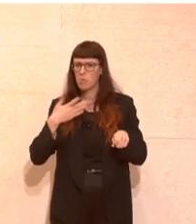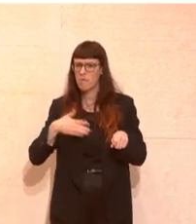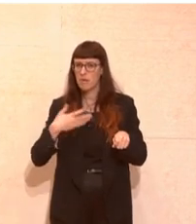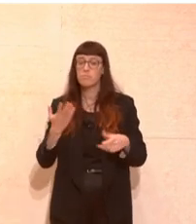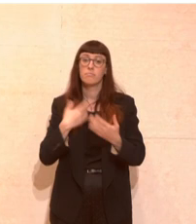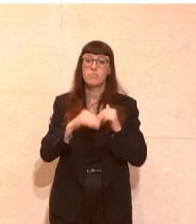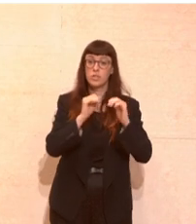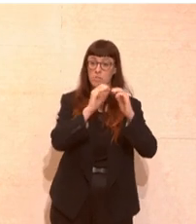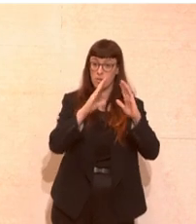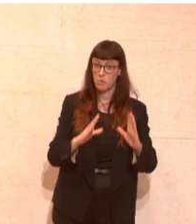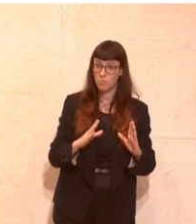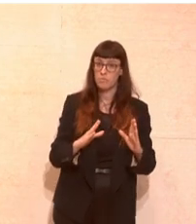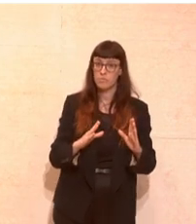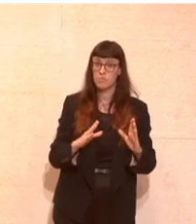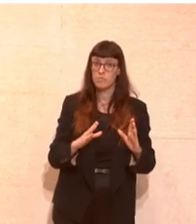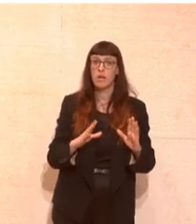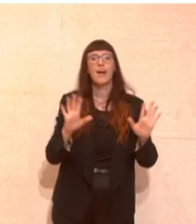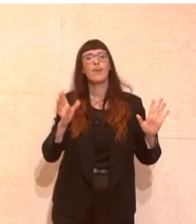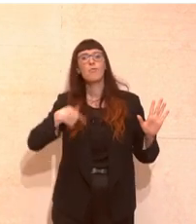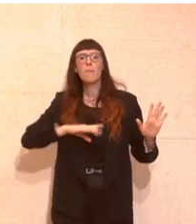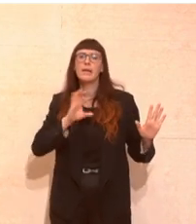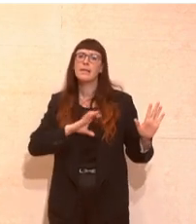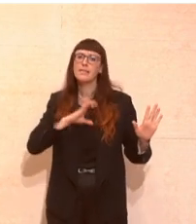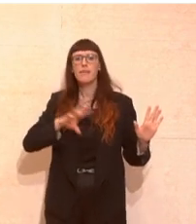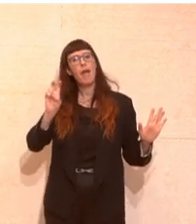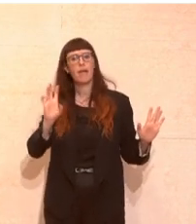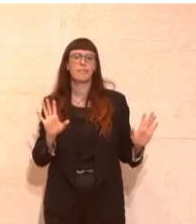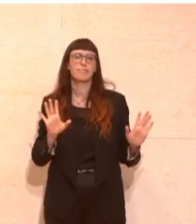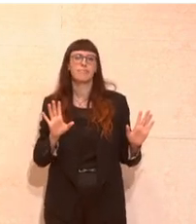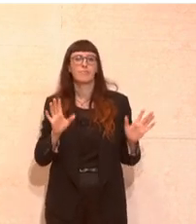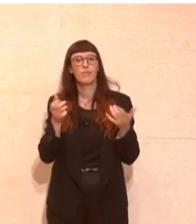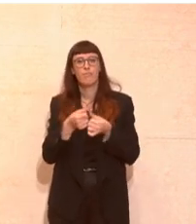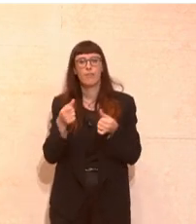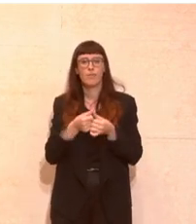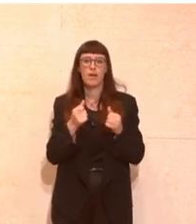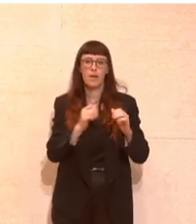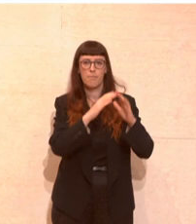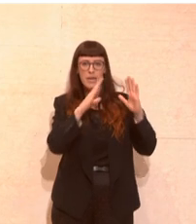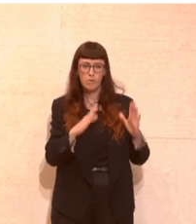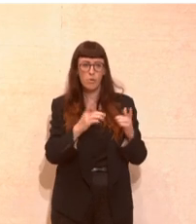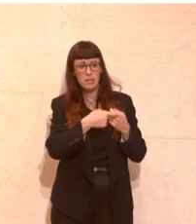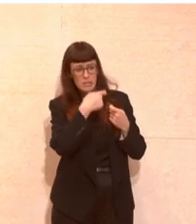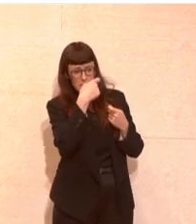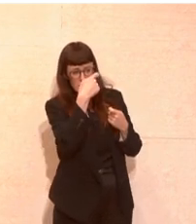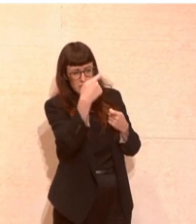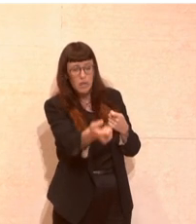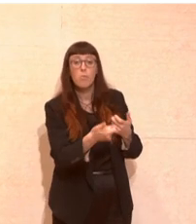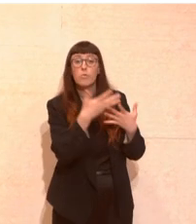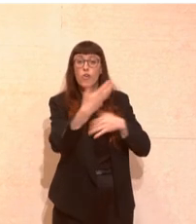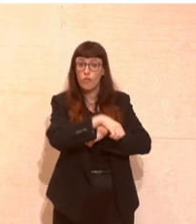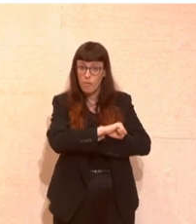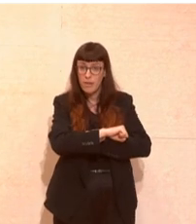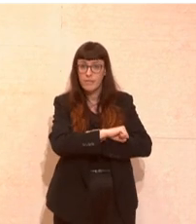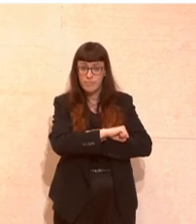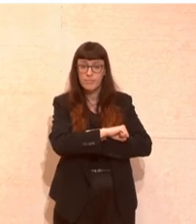maison, donc en milieu écologique, comme on dit, pendant des longues périodes, plusieurs semaines, les rythmes veille et sommeil des enfants. Et on